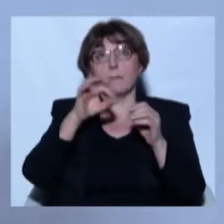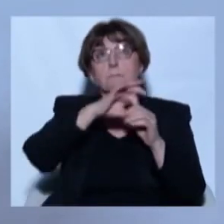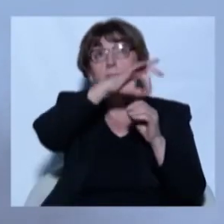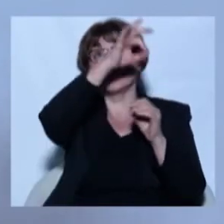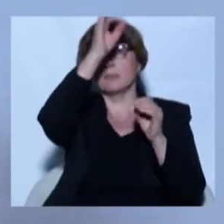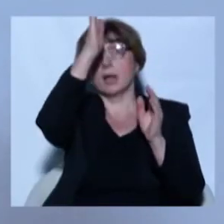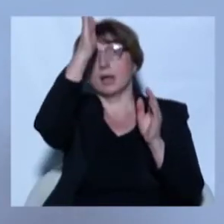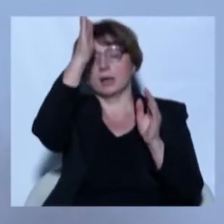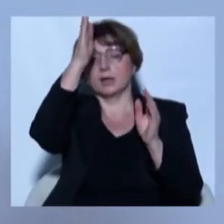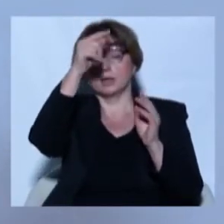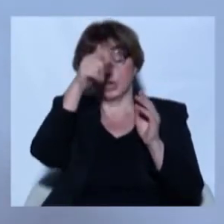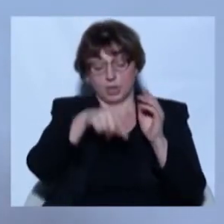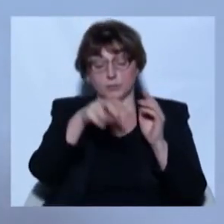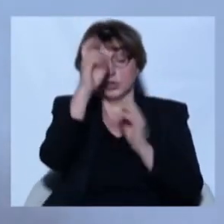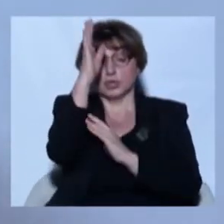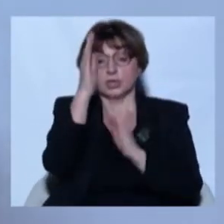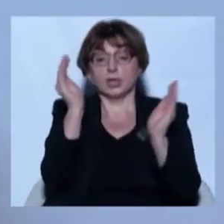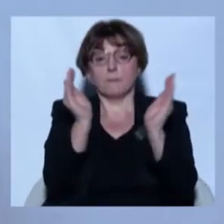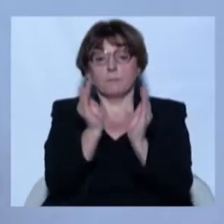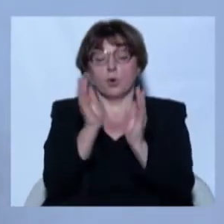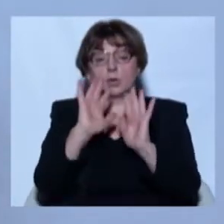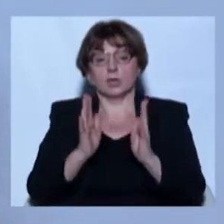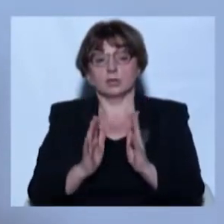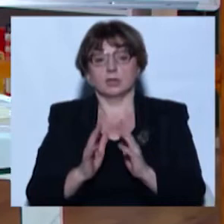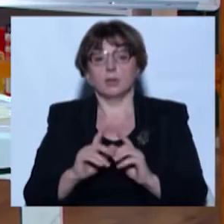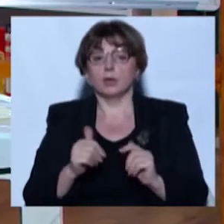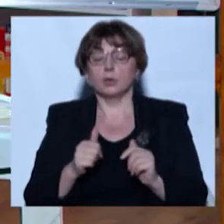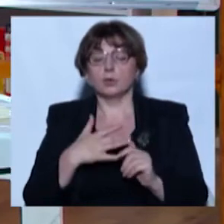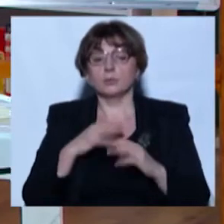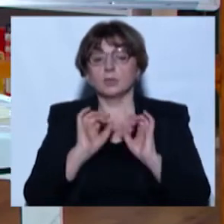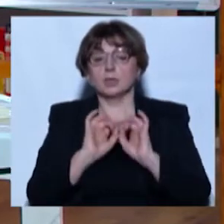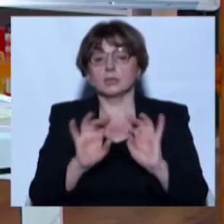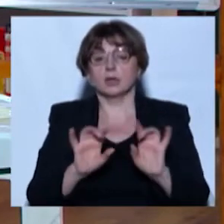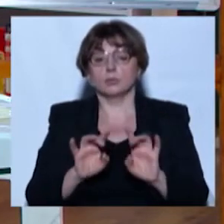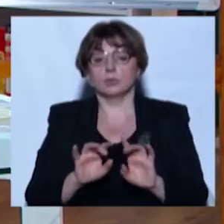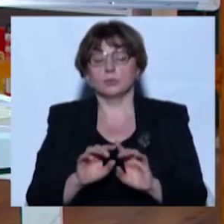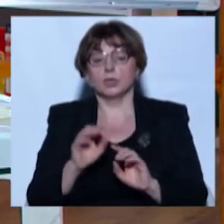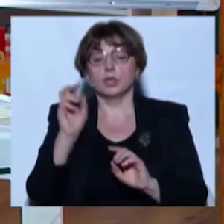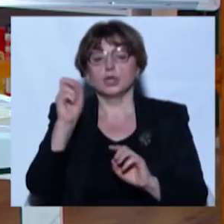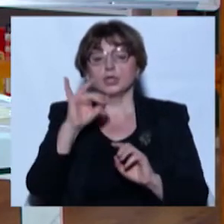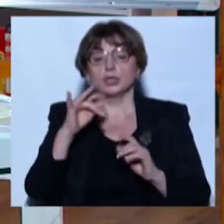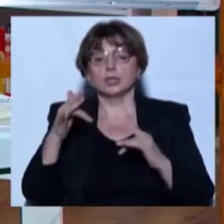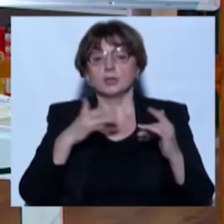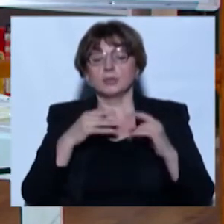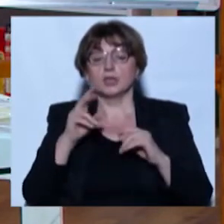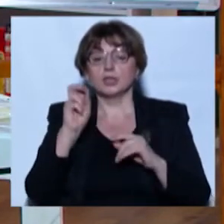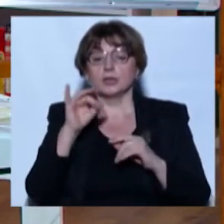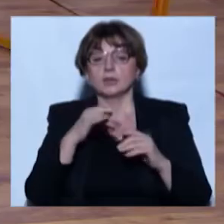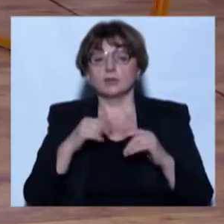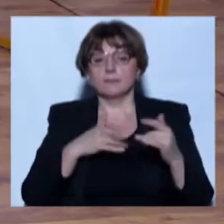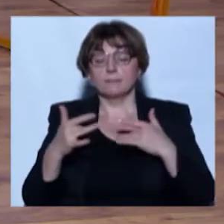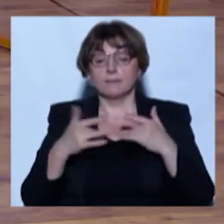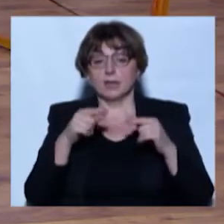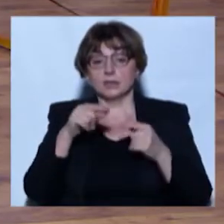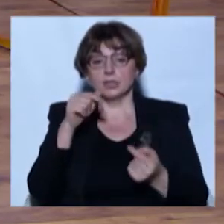այծևս, չրտիլի ուպրու մոգլեղ դեպա։ Մե եղլա մինդոտ կույն գեսա ուպրոտ չրտիլեպիս թիատրի